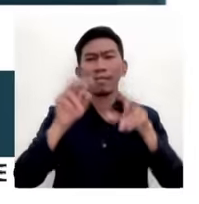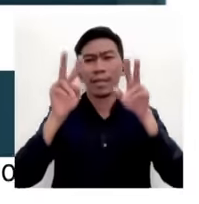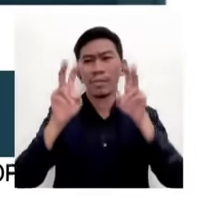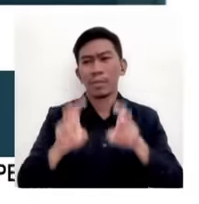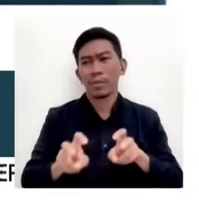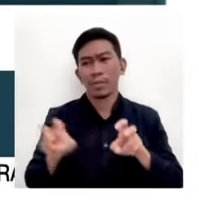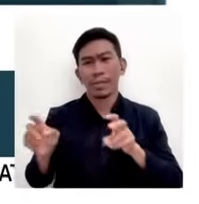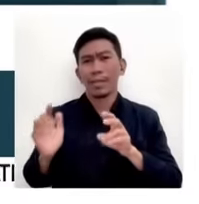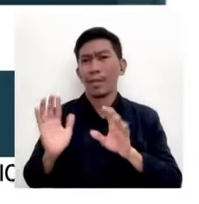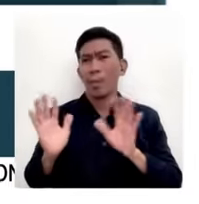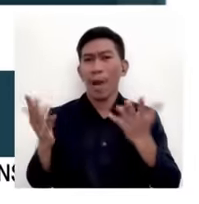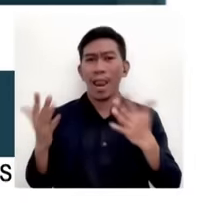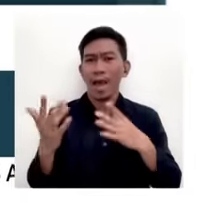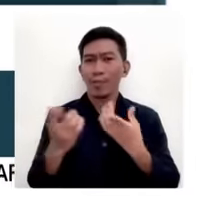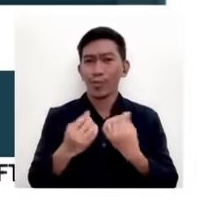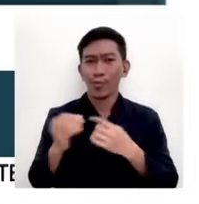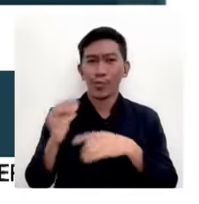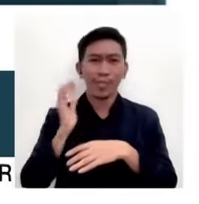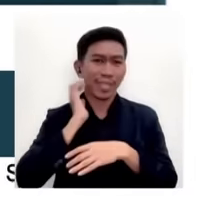silang kinalaman.